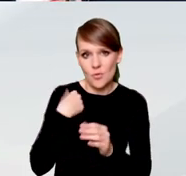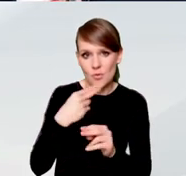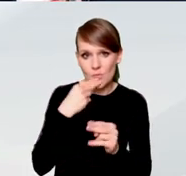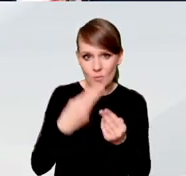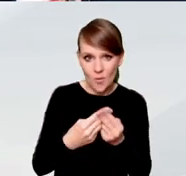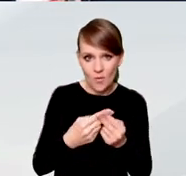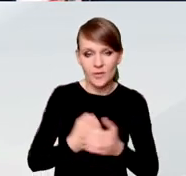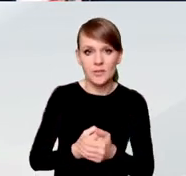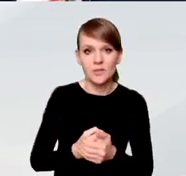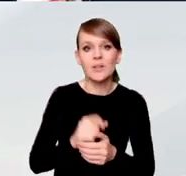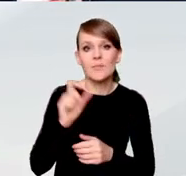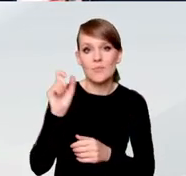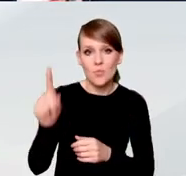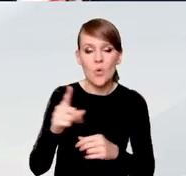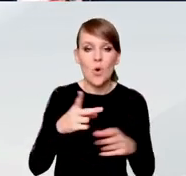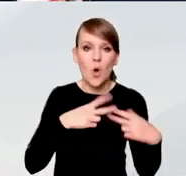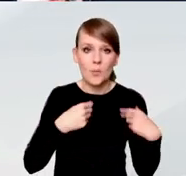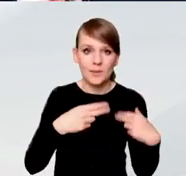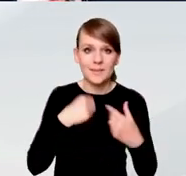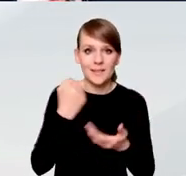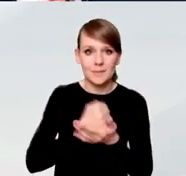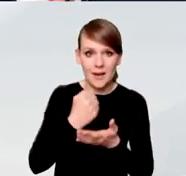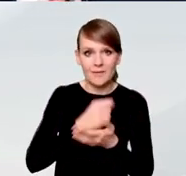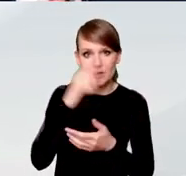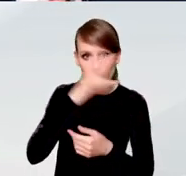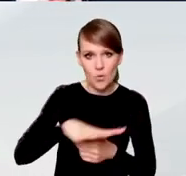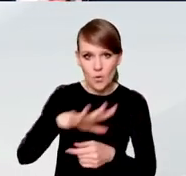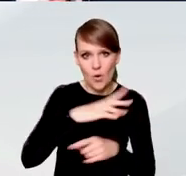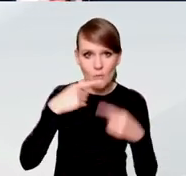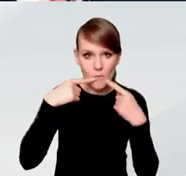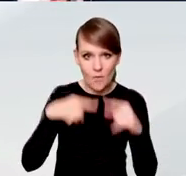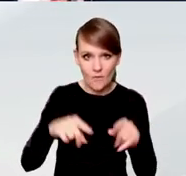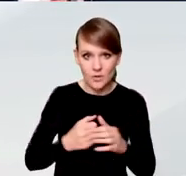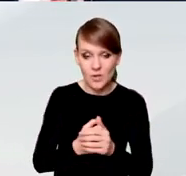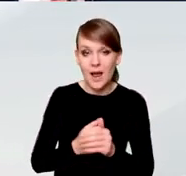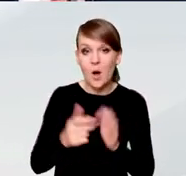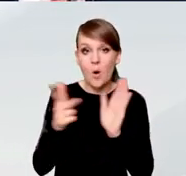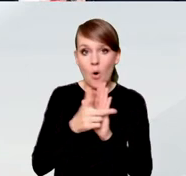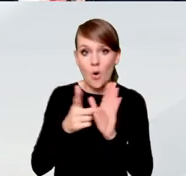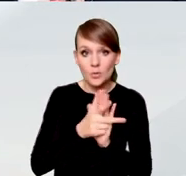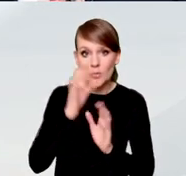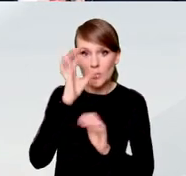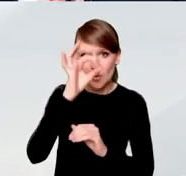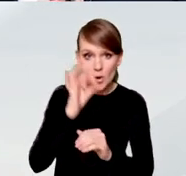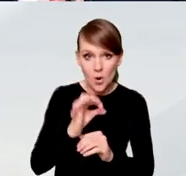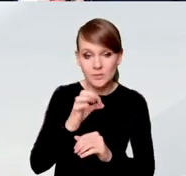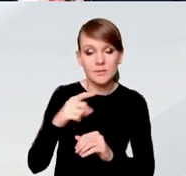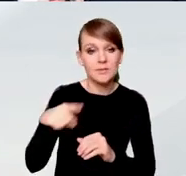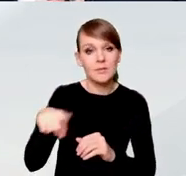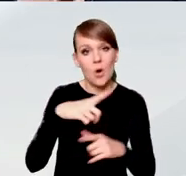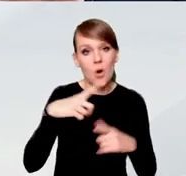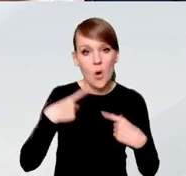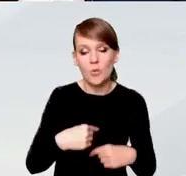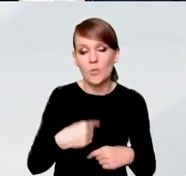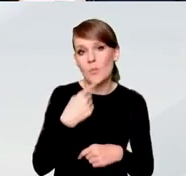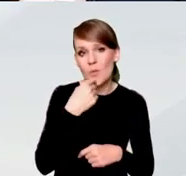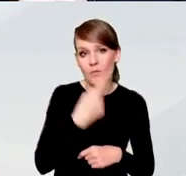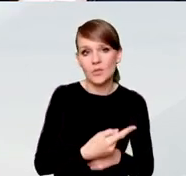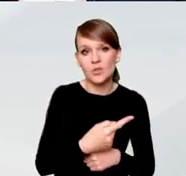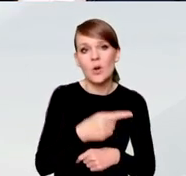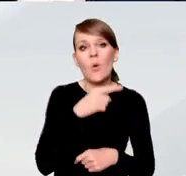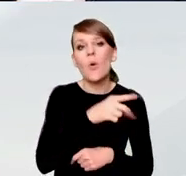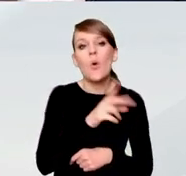powoływane komisje do spraw społecznej odpowiedzialności. 18% respondentów wskazało, że taką osobą jest